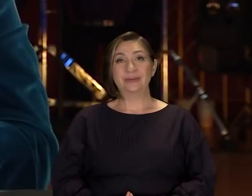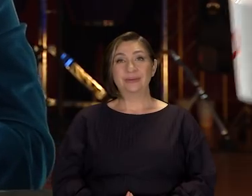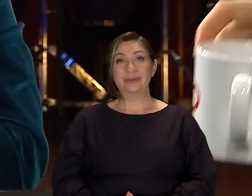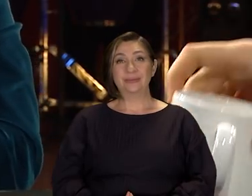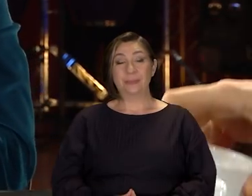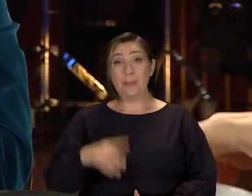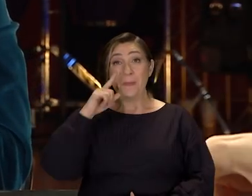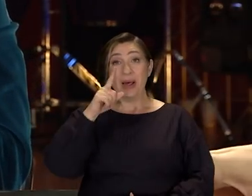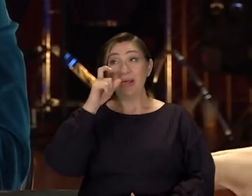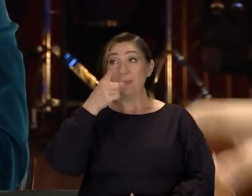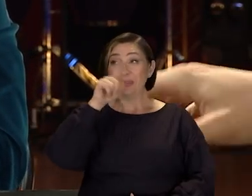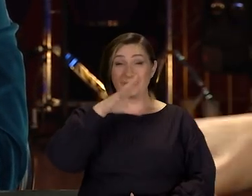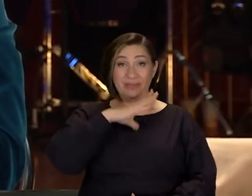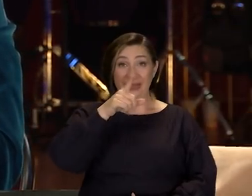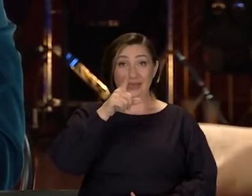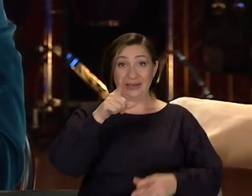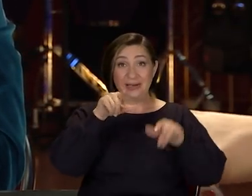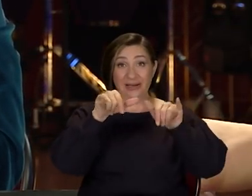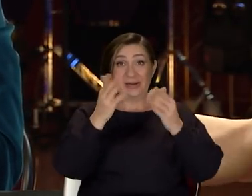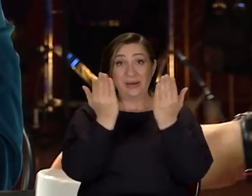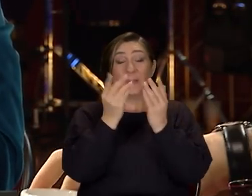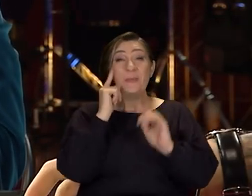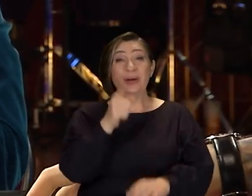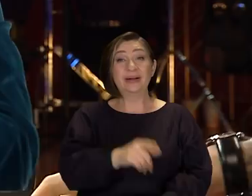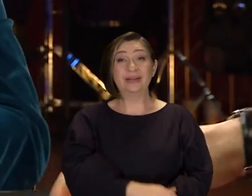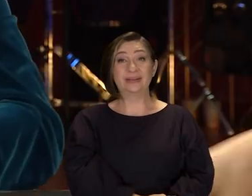şu. Bak. Ha işte bu. Bununla bu değil mi? Bak.